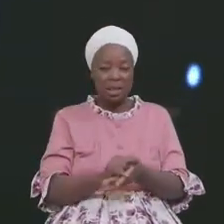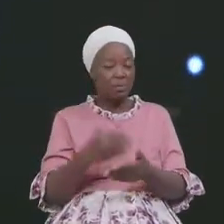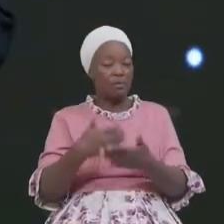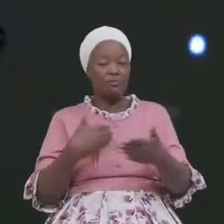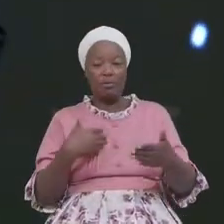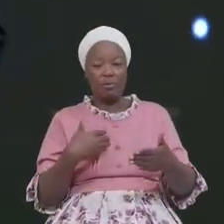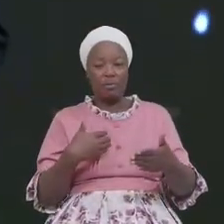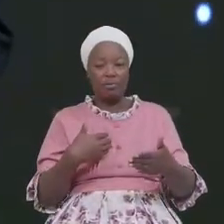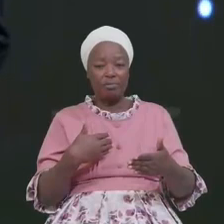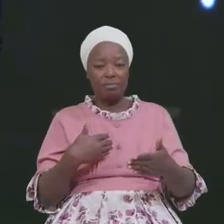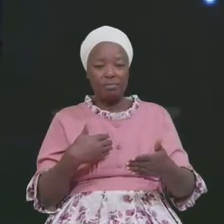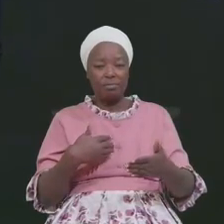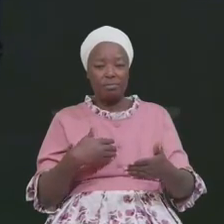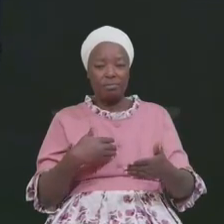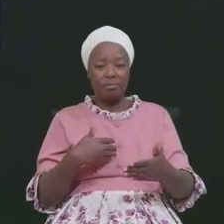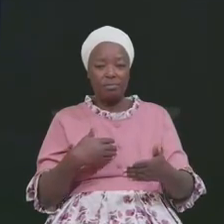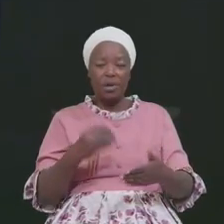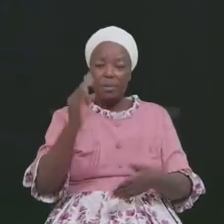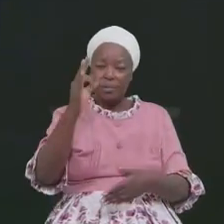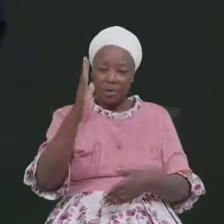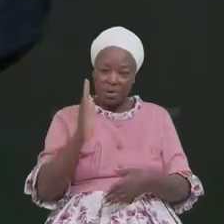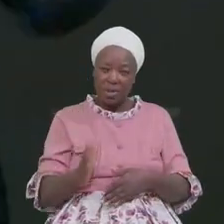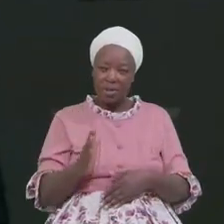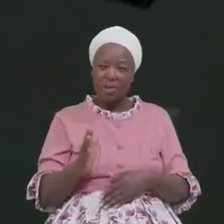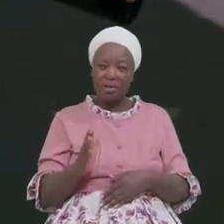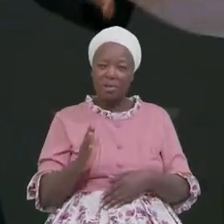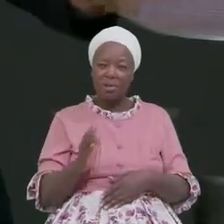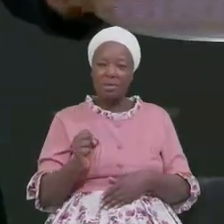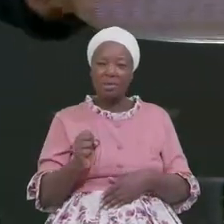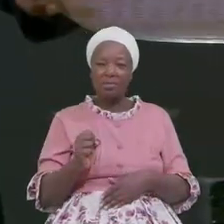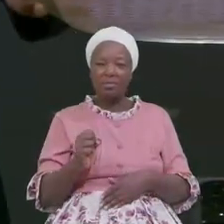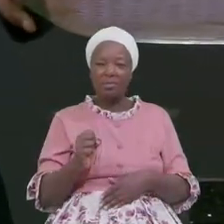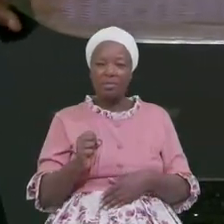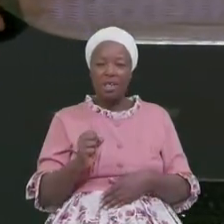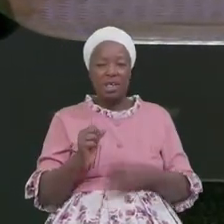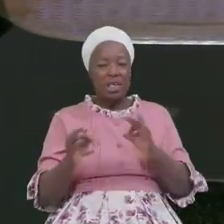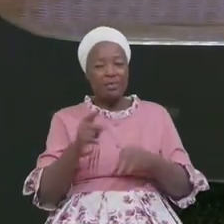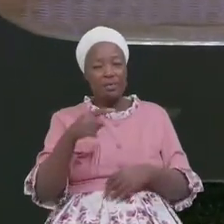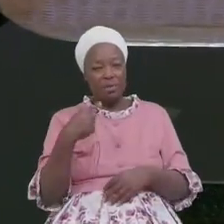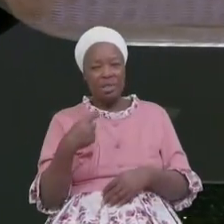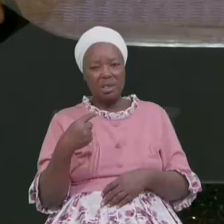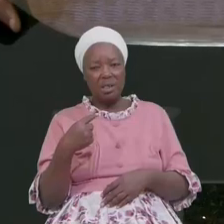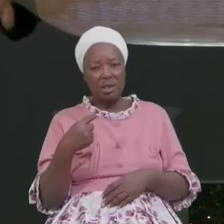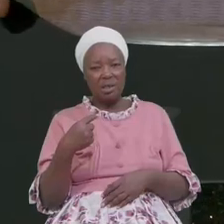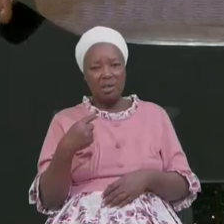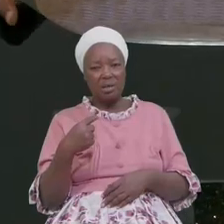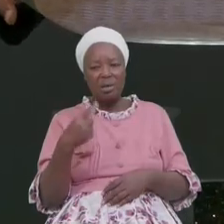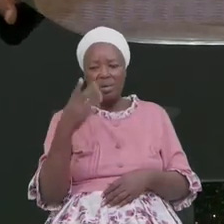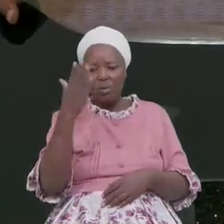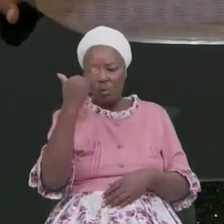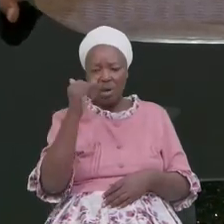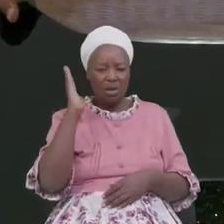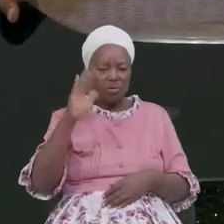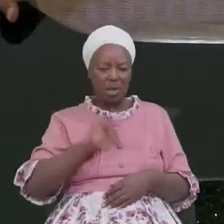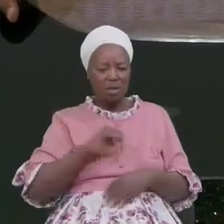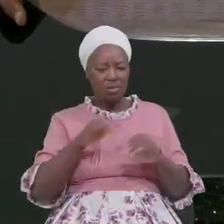Ministre, dirigeant, prédicateur, si tu dis, pourquoi est-ce que je dois faire ça? Comment est-ce que je peux